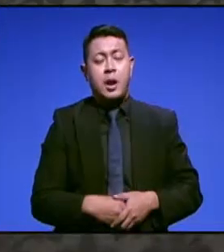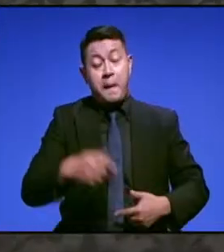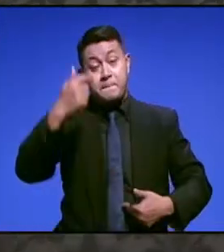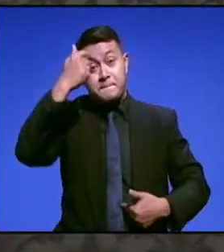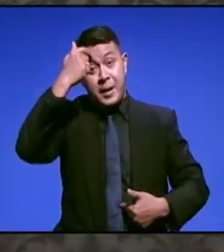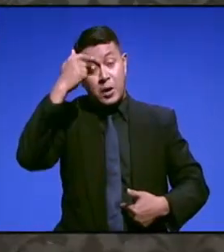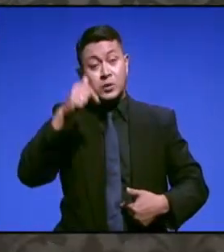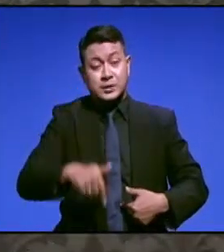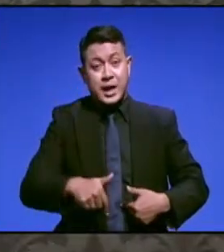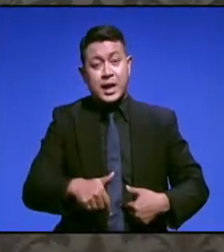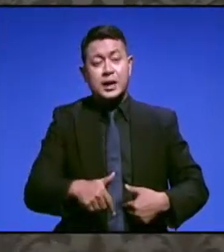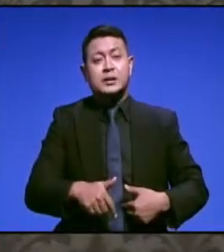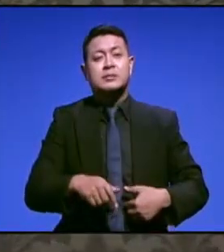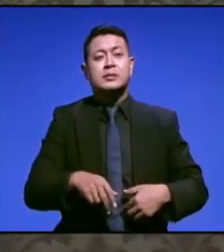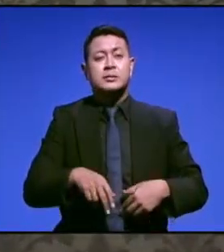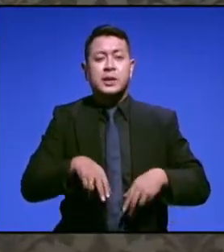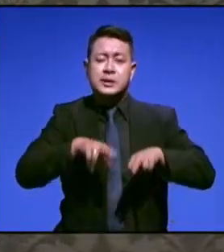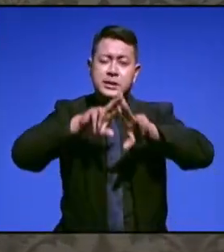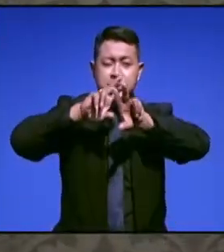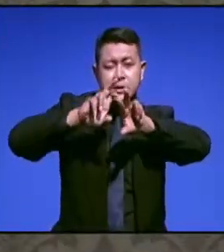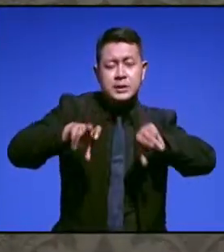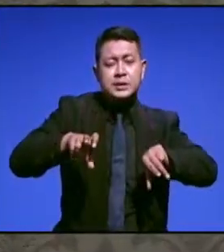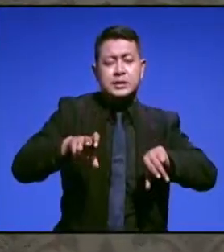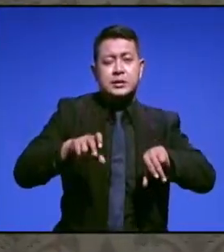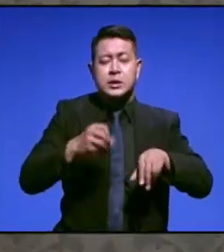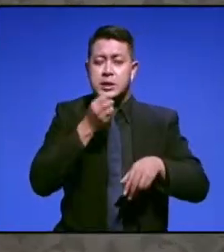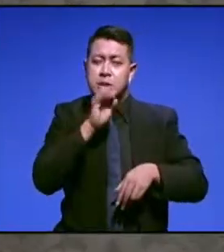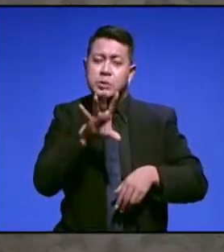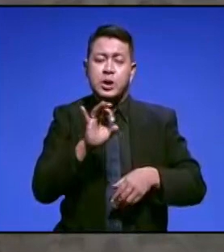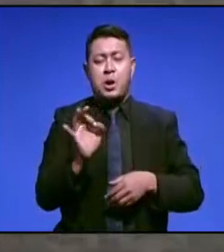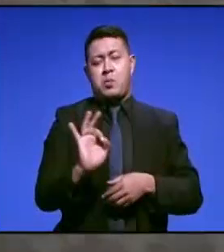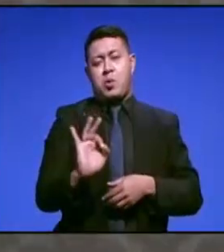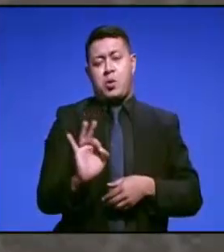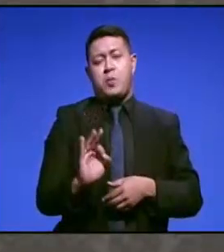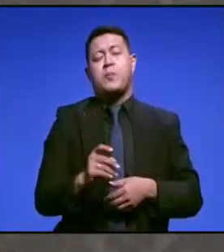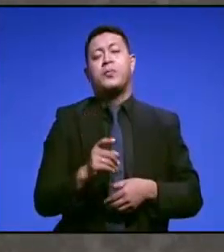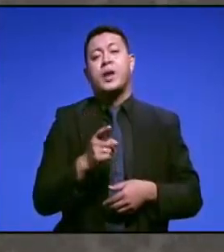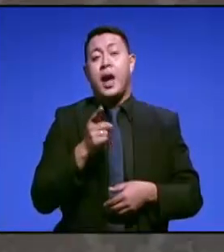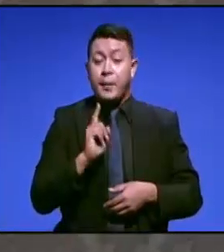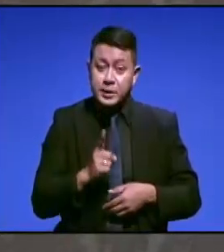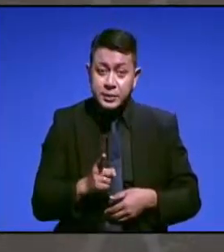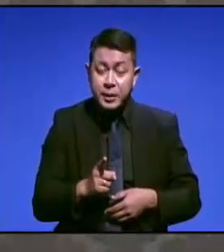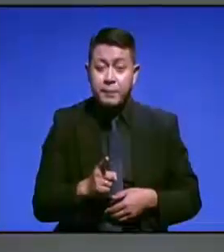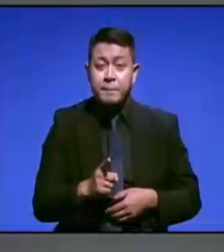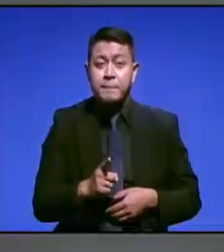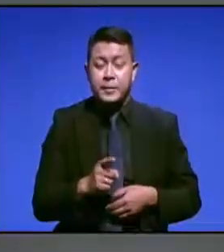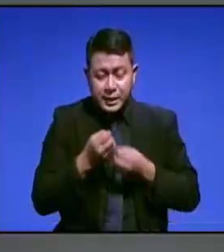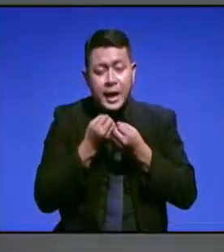ya ini masih dalam pendalaman, belum bisa kami sebutkan, karena ini nanti akan mungkin